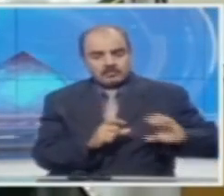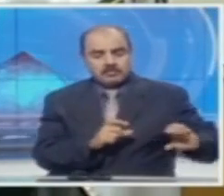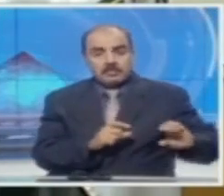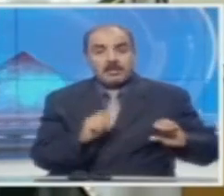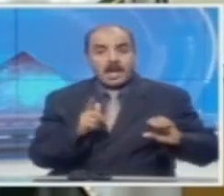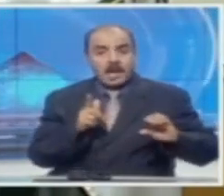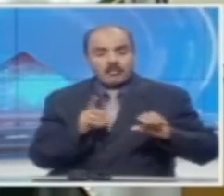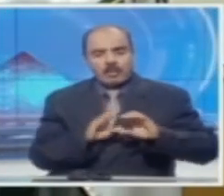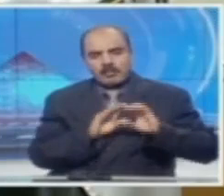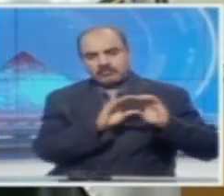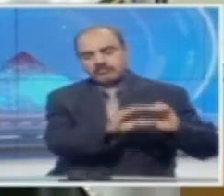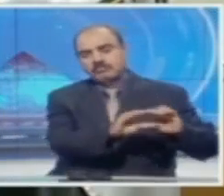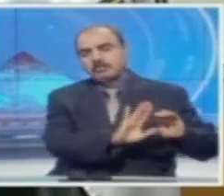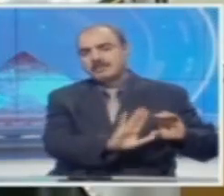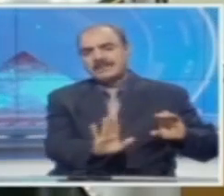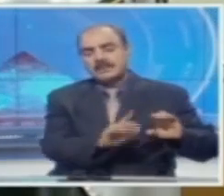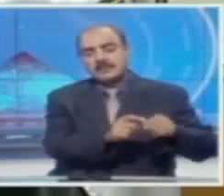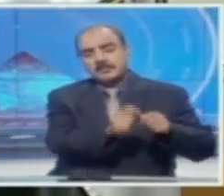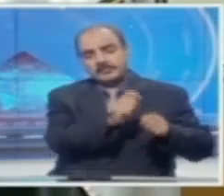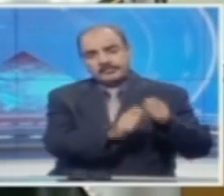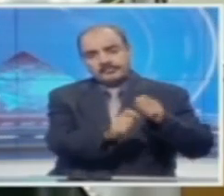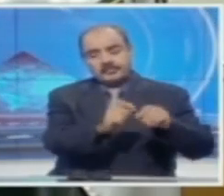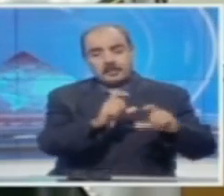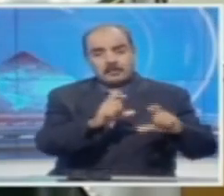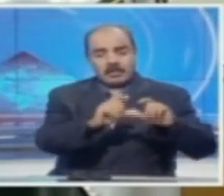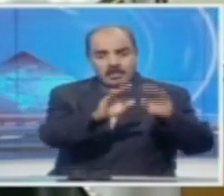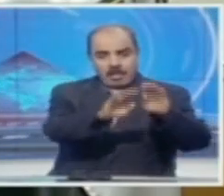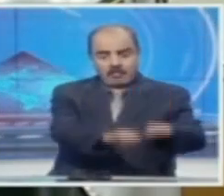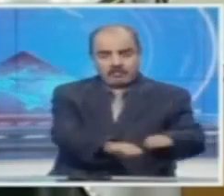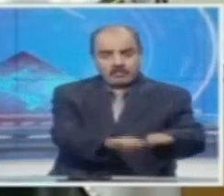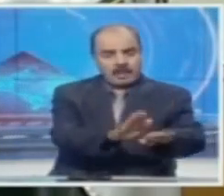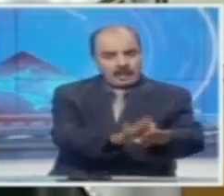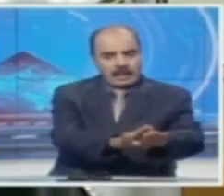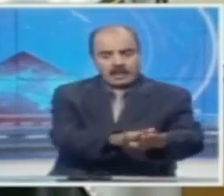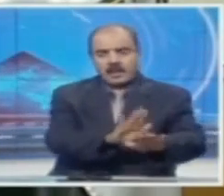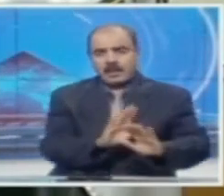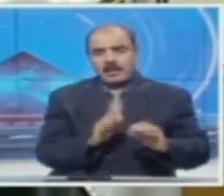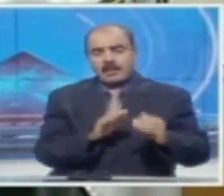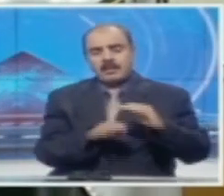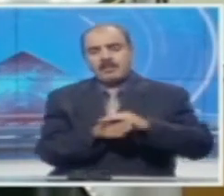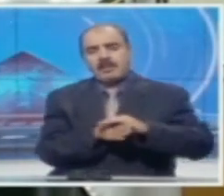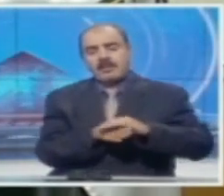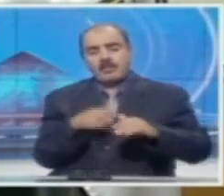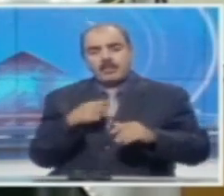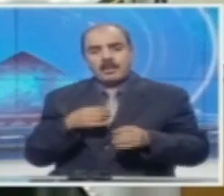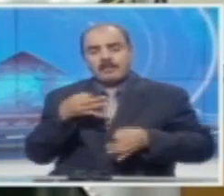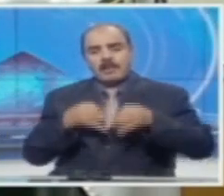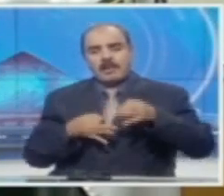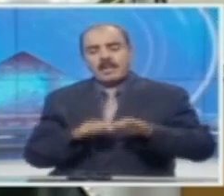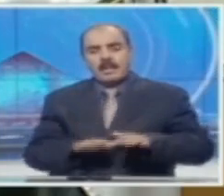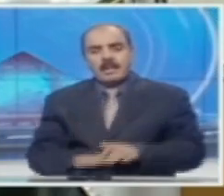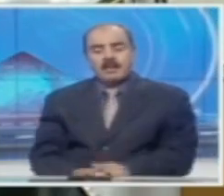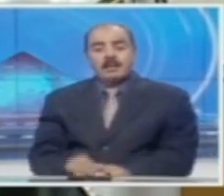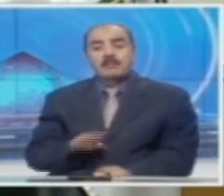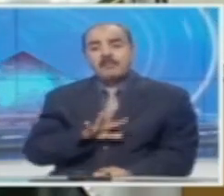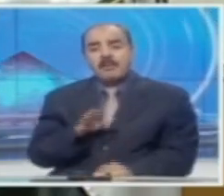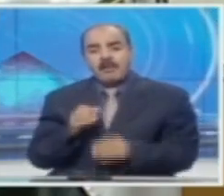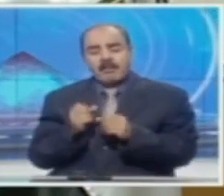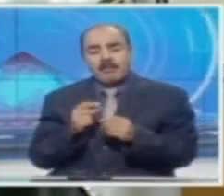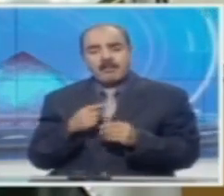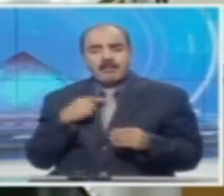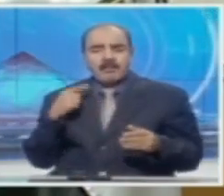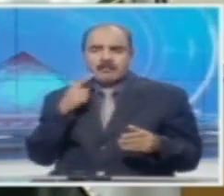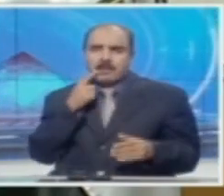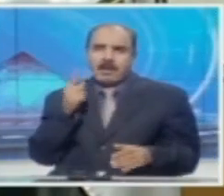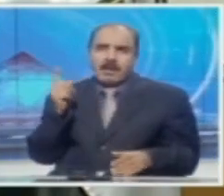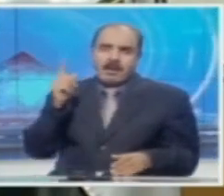بالعملة الأجنبية يتم تحويله في إحدى الحسابات لصالح وزارة المالية على أن يتم استرداد